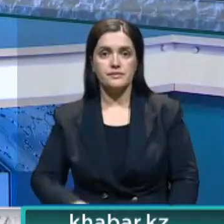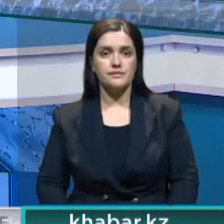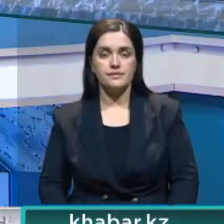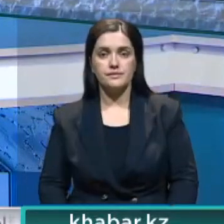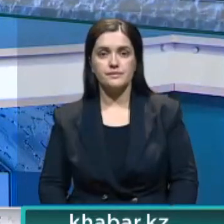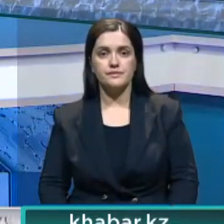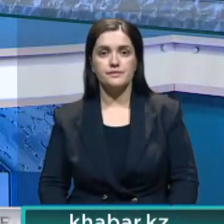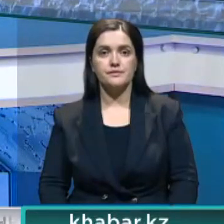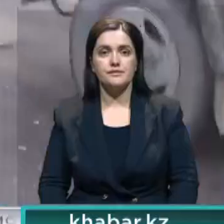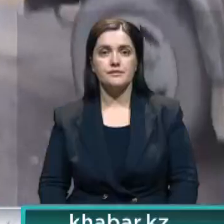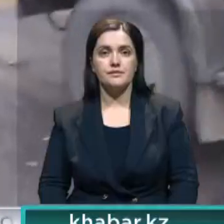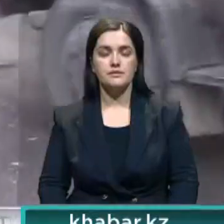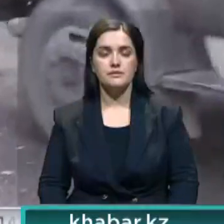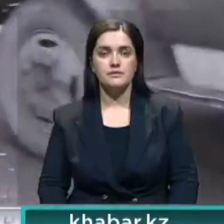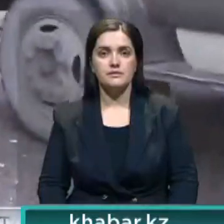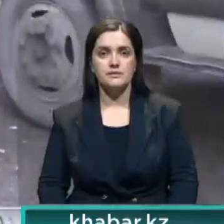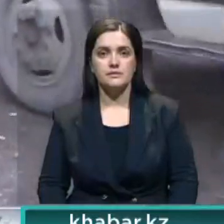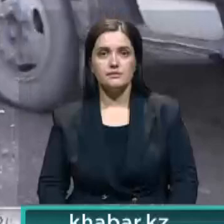Есенбердина.